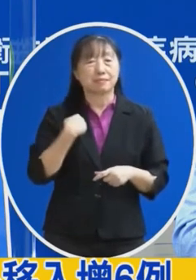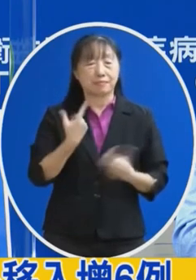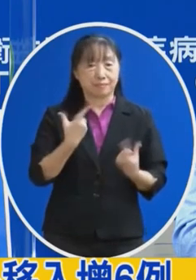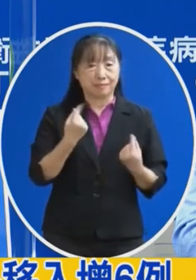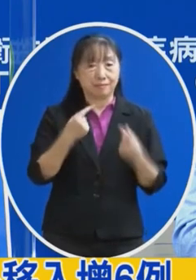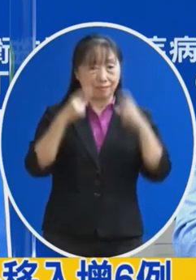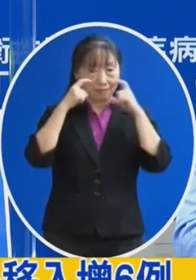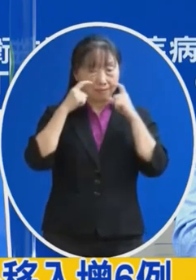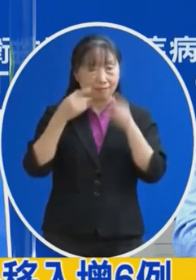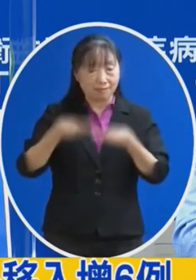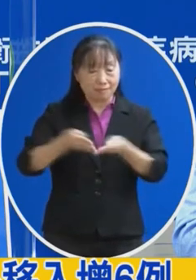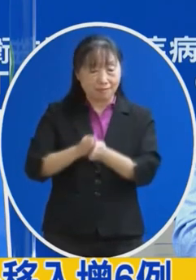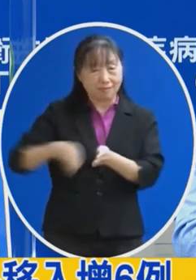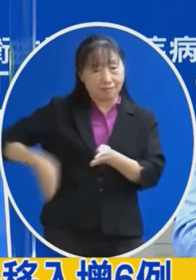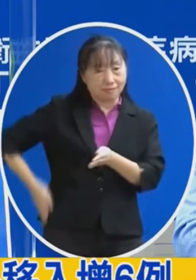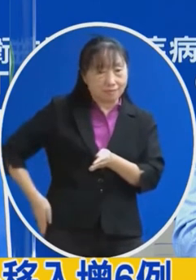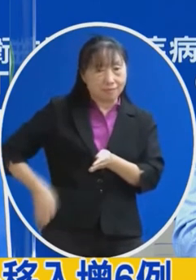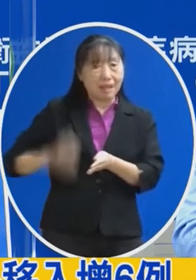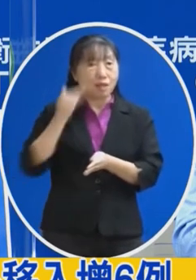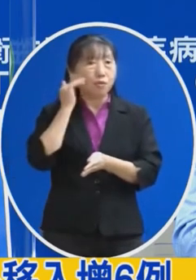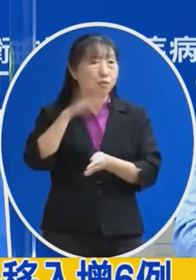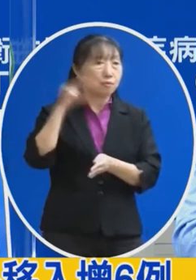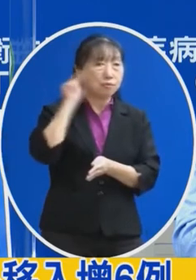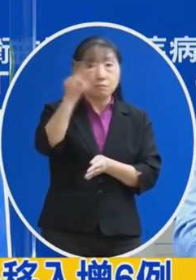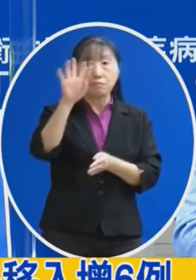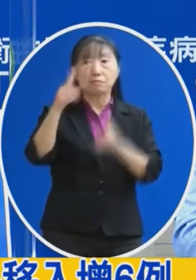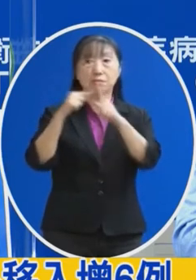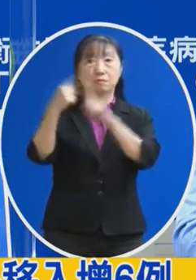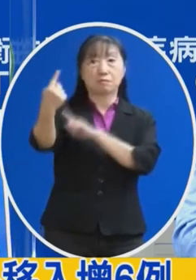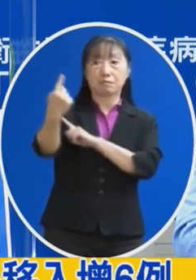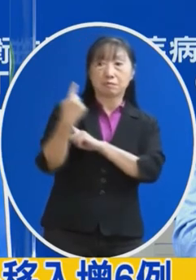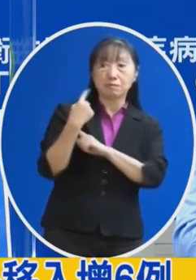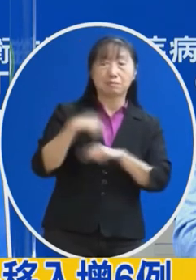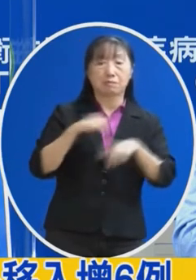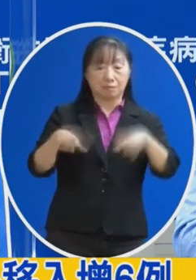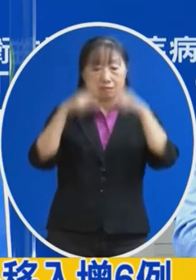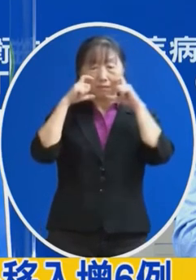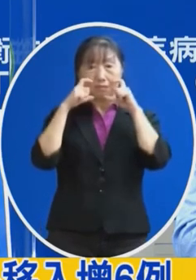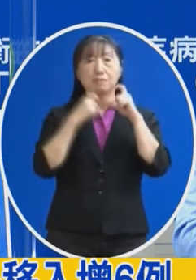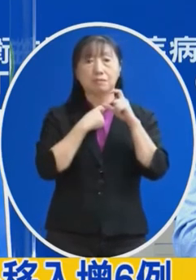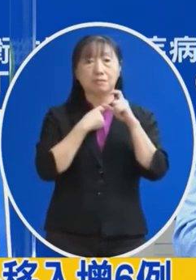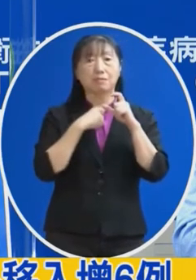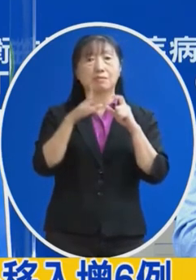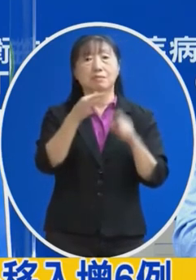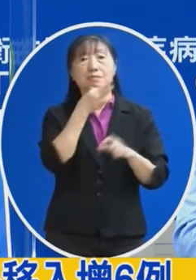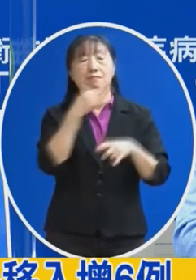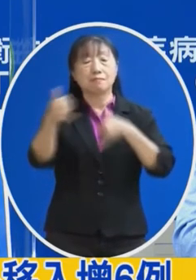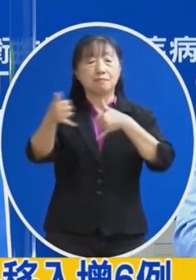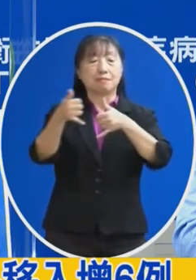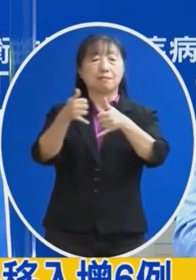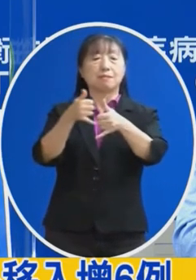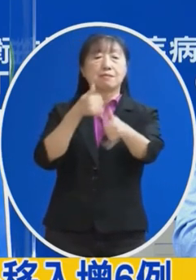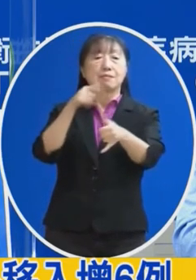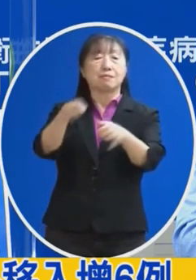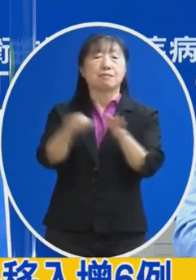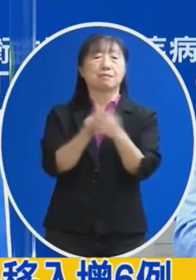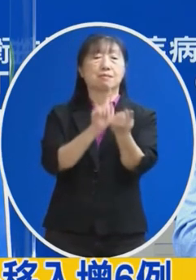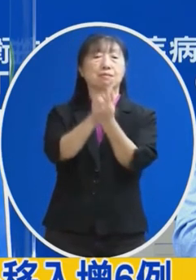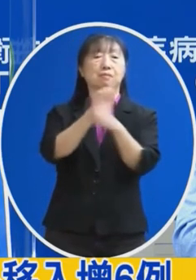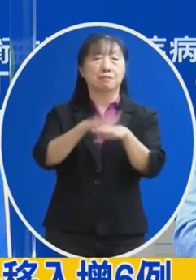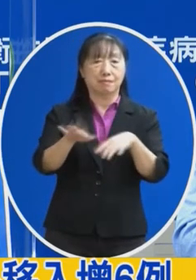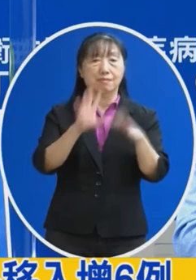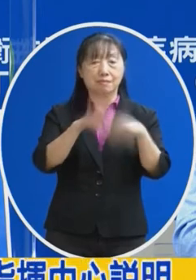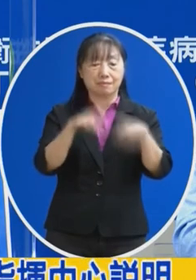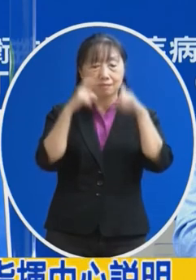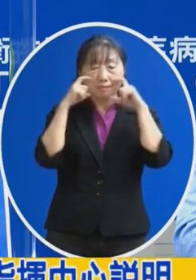要戴着一个口罩，万一有人来了，互相有一个人互相会有接触的时候，那还是要把口罩戴起